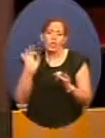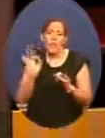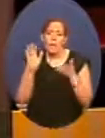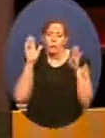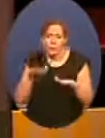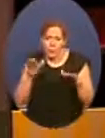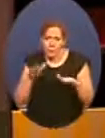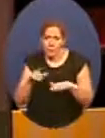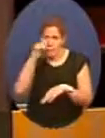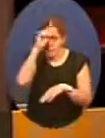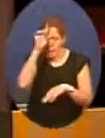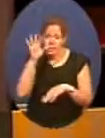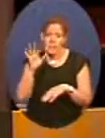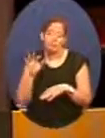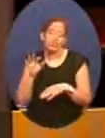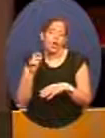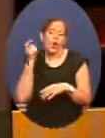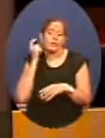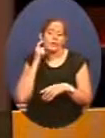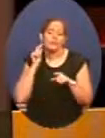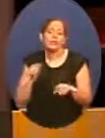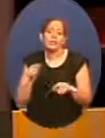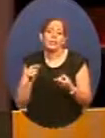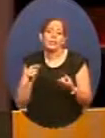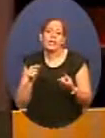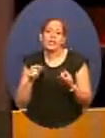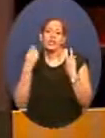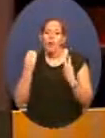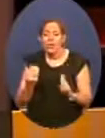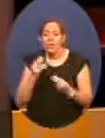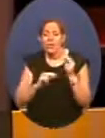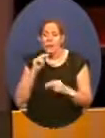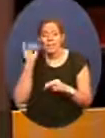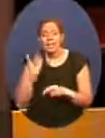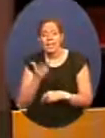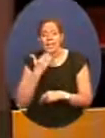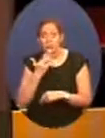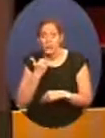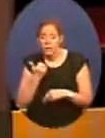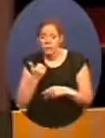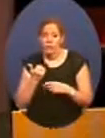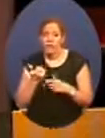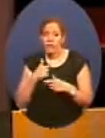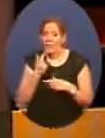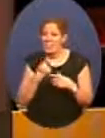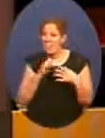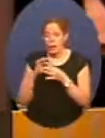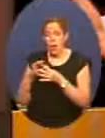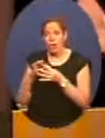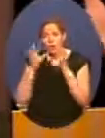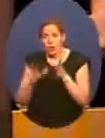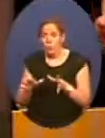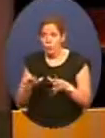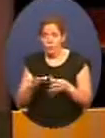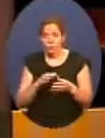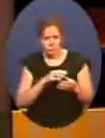מוסלמים בגרמניה, של סורים, שחושבים שזה טוב לדבר נגד היהודים, שלהגיד אמירות אנטישמיות בגרמניה. זה דבר